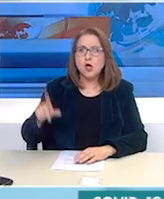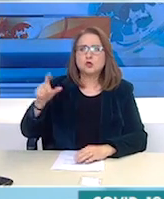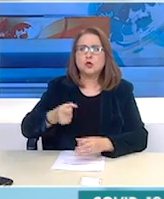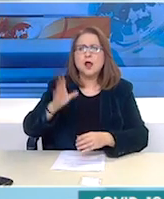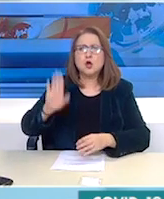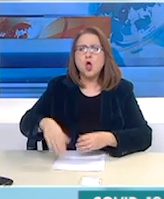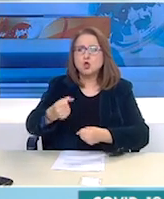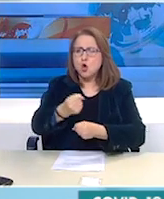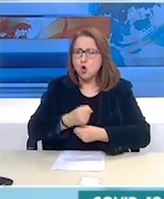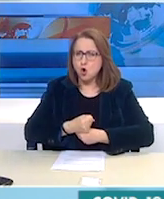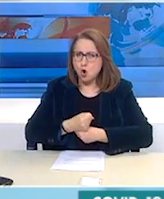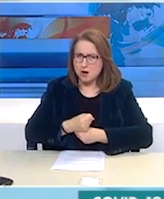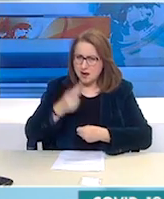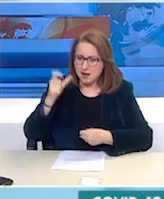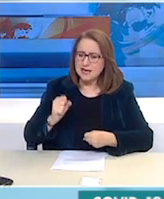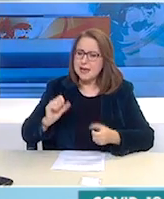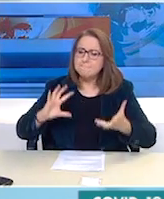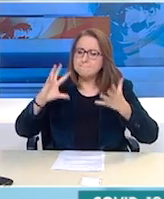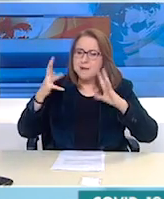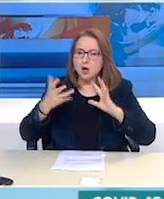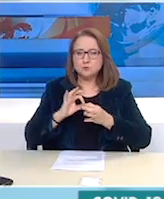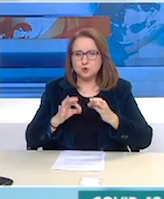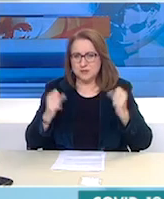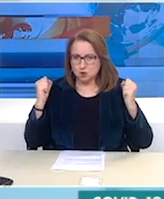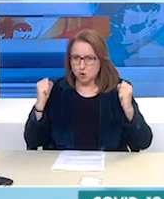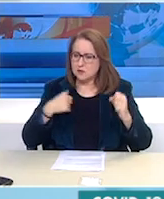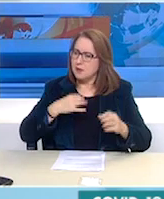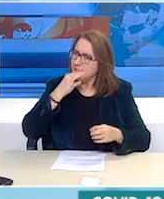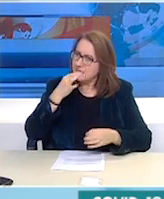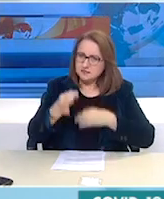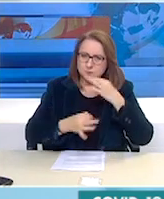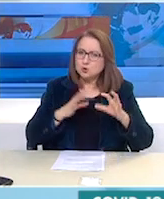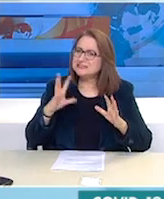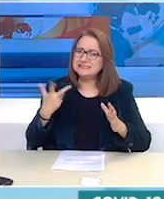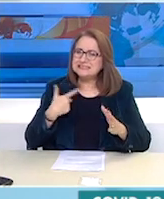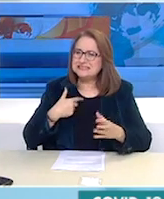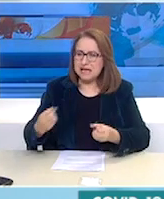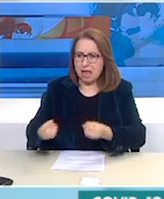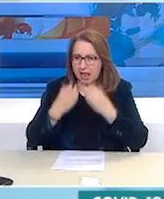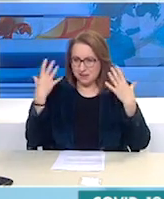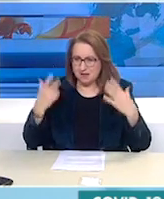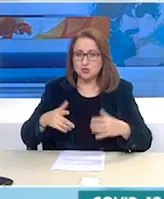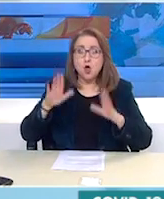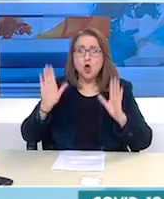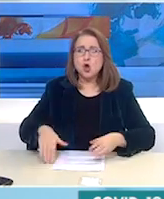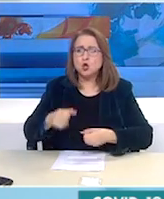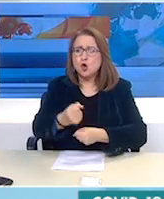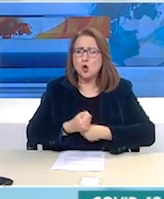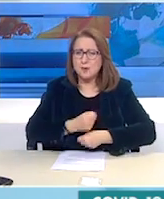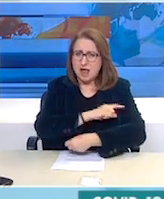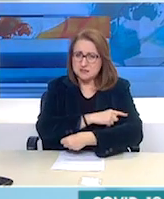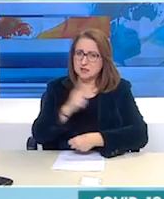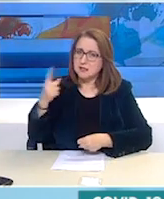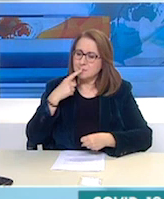και κάποιες δηλώσεις από τον Παγκόσμιο Οργανισμό Υγείας. Θα σας πω ότι αυτό που ανέφεραν οι Νοτιοκορεάτες συνάδελφοι αφορούσε ασθενείς